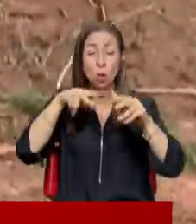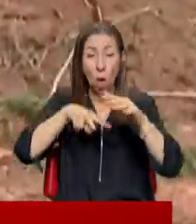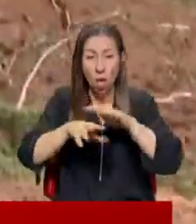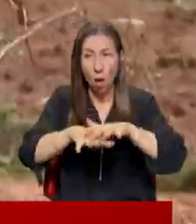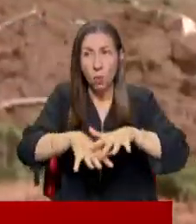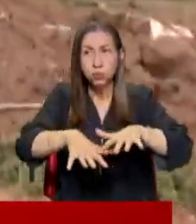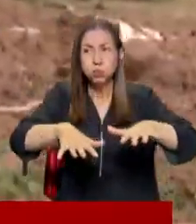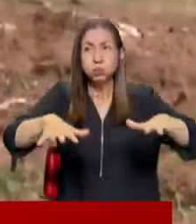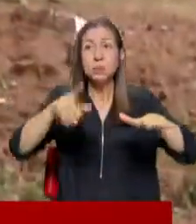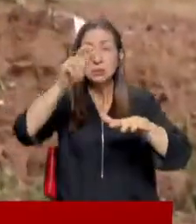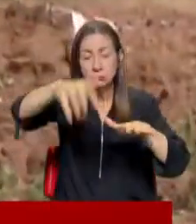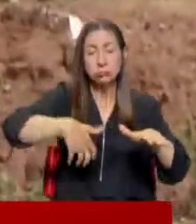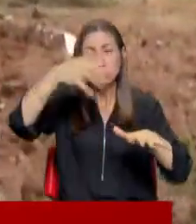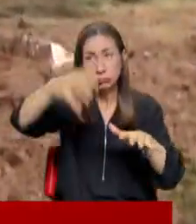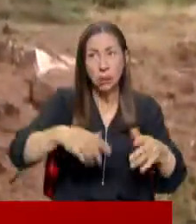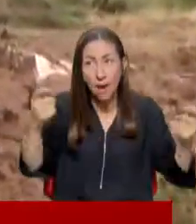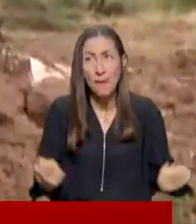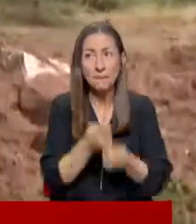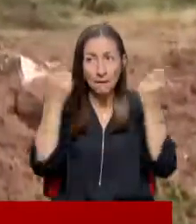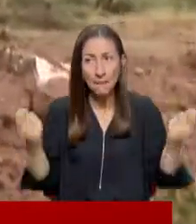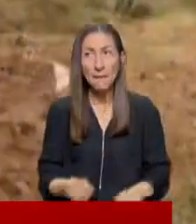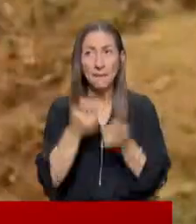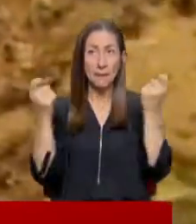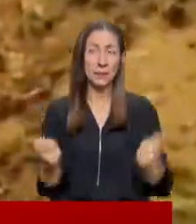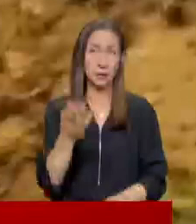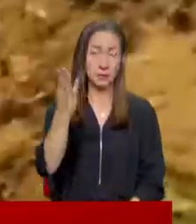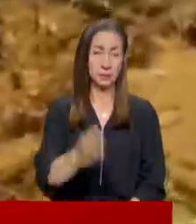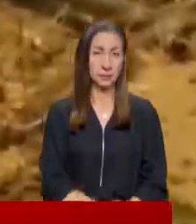doldurdu. Ekipler şimdi o toprağı kaldırmak için mücadele veriyor.